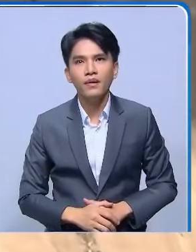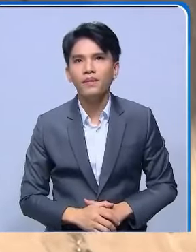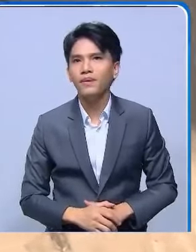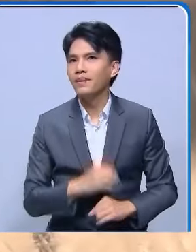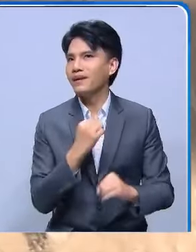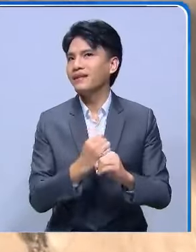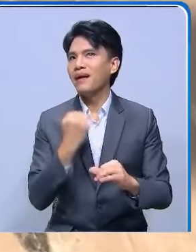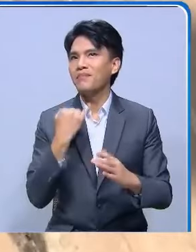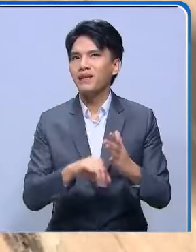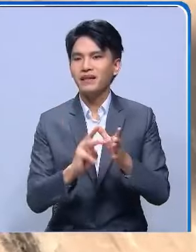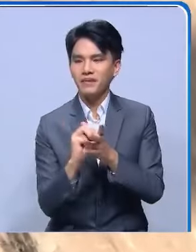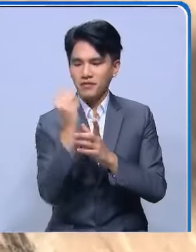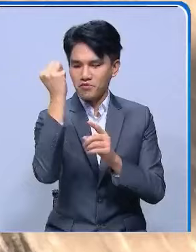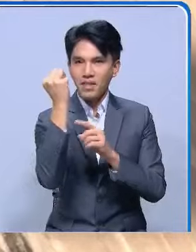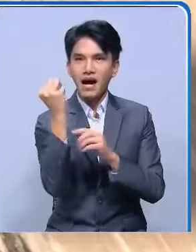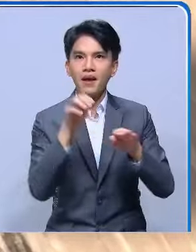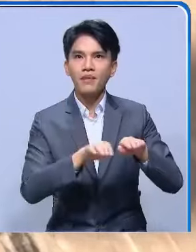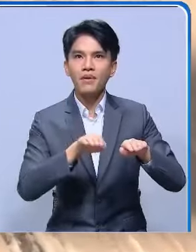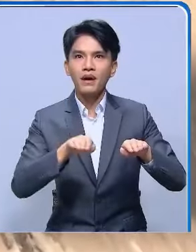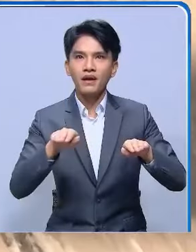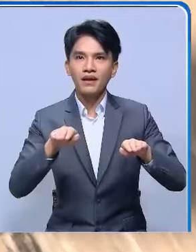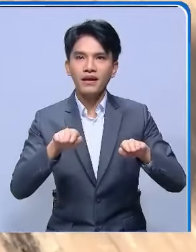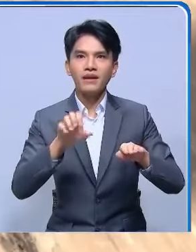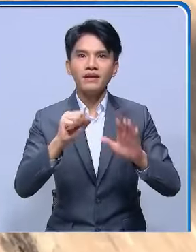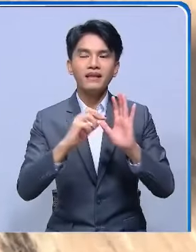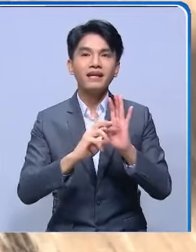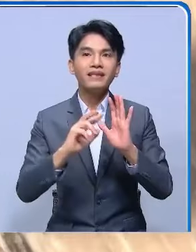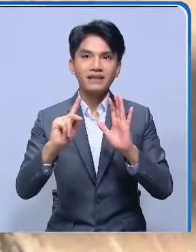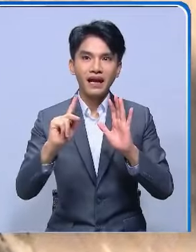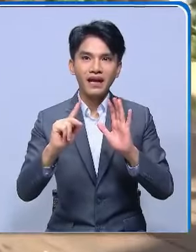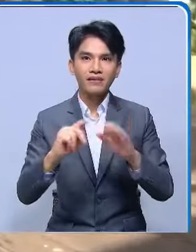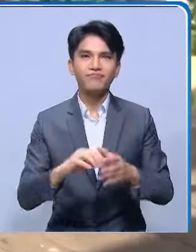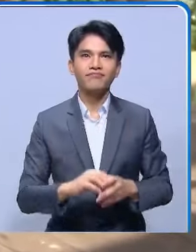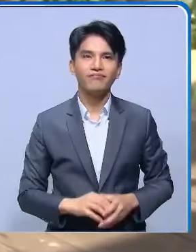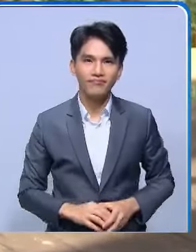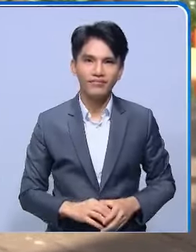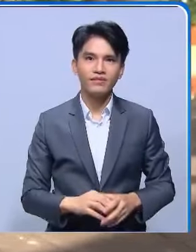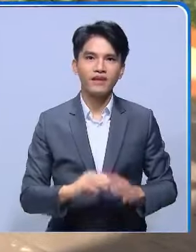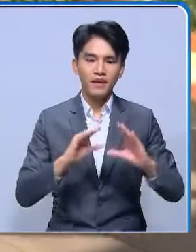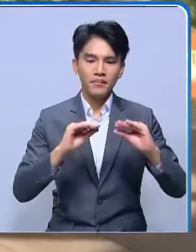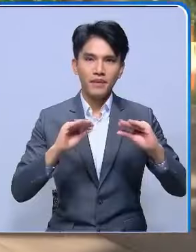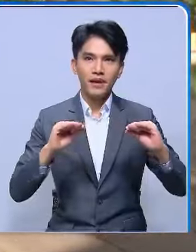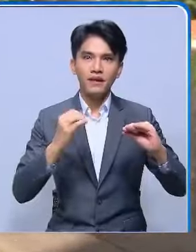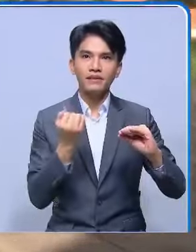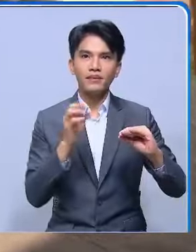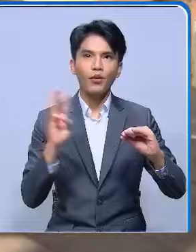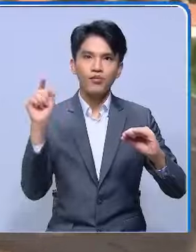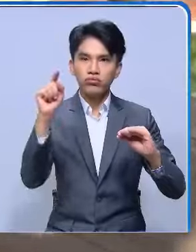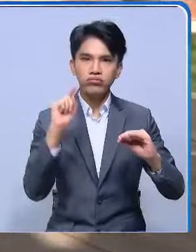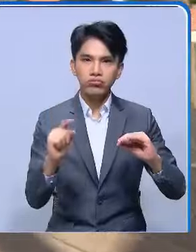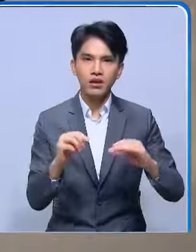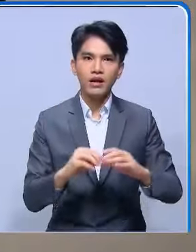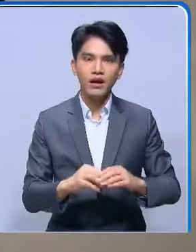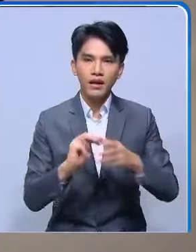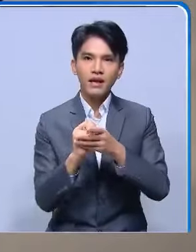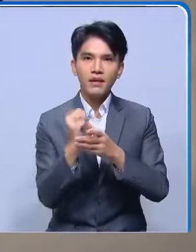าไม้ที่ใช้ปูเนี่ยจริงๆต้องเป็นไม้สักที่ผ่านการอบมีความชื้นของเนื้อไม้ 16% ต้องเป็น